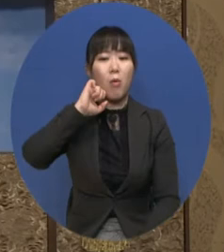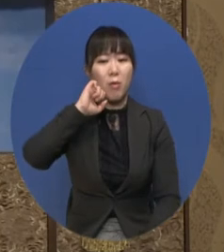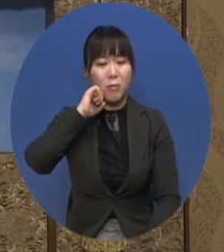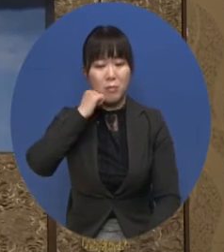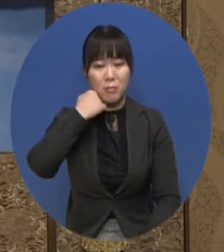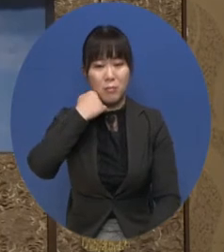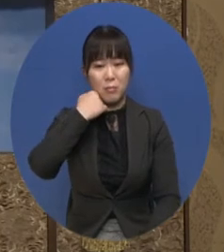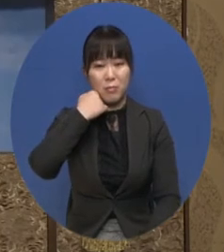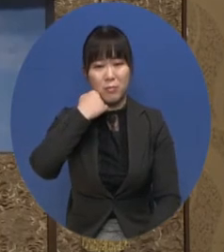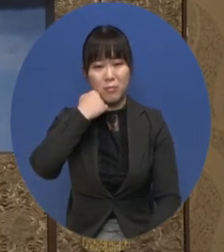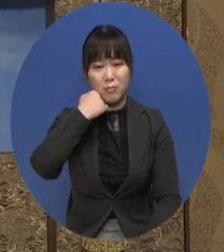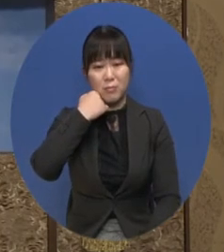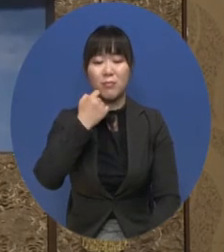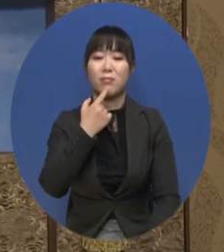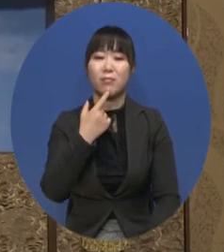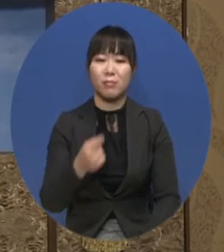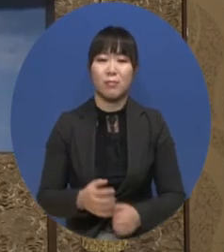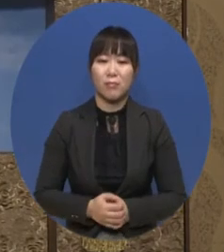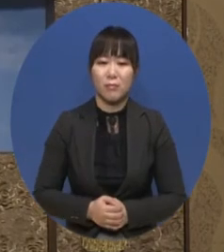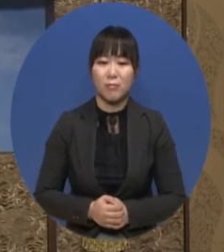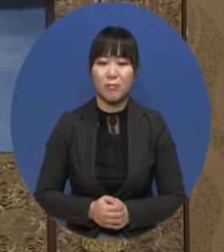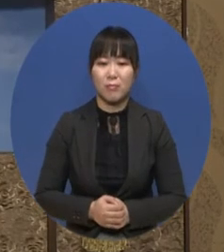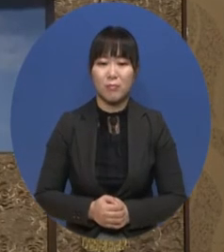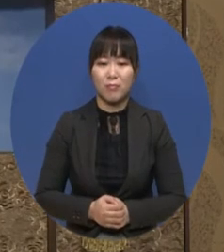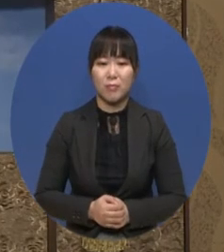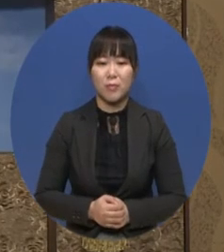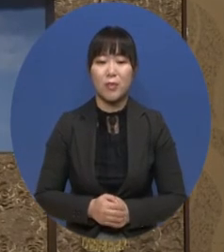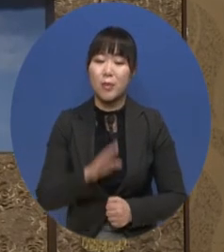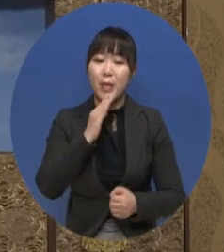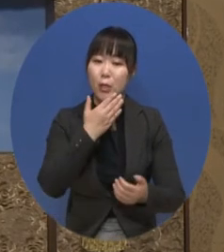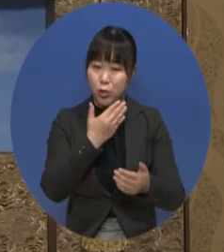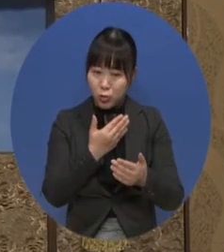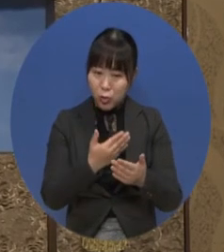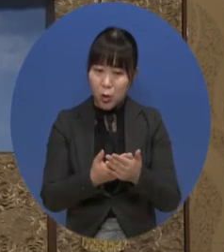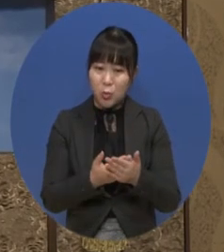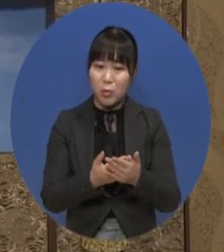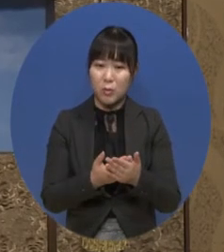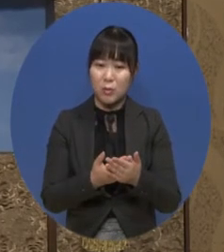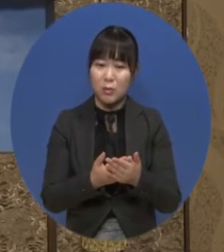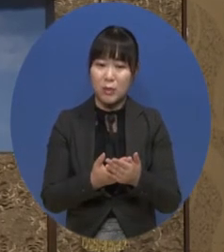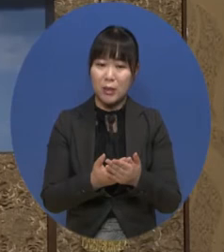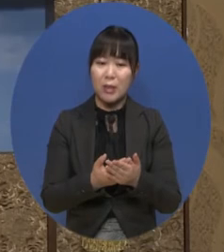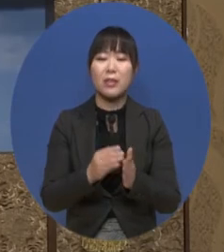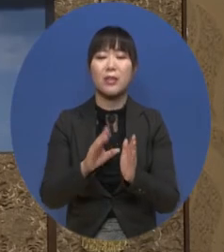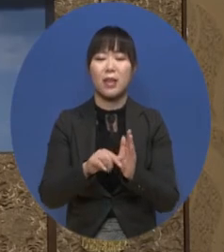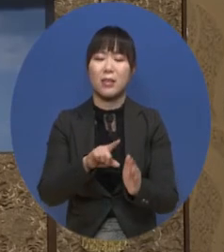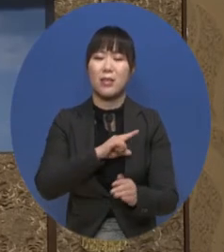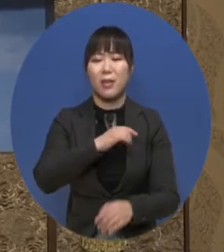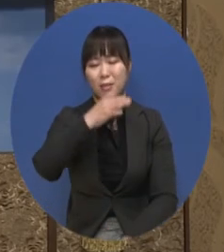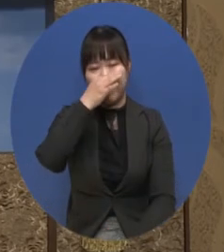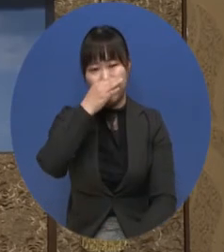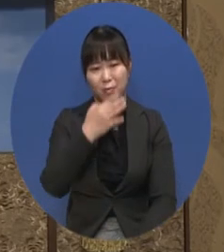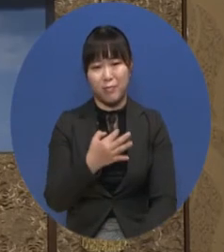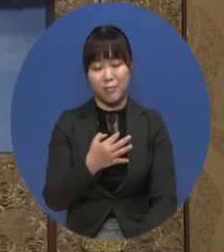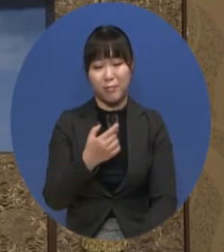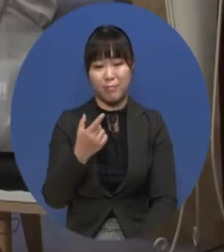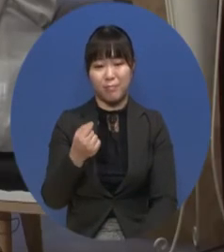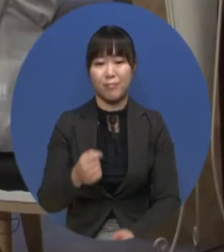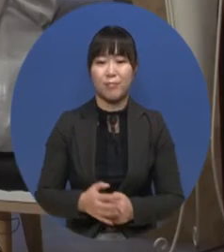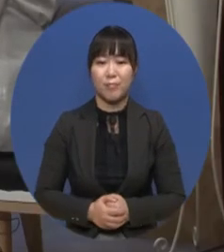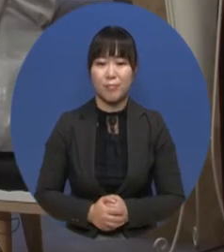게 어려운 그렇죠. 일이잖아요. 쉽지 않죠. 귀중한 일이고. 그래서 그때가 가장 힘든 것